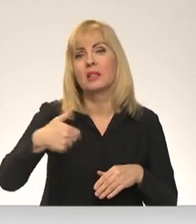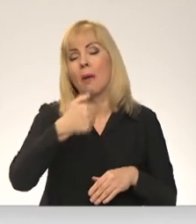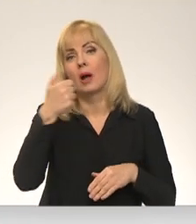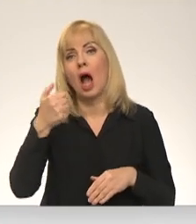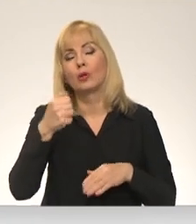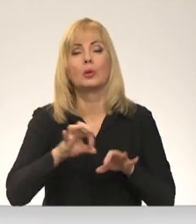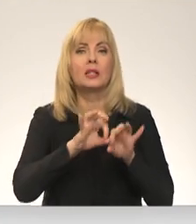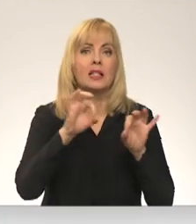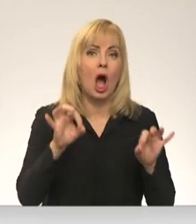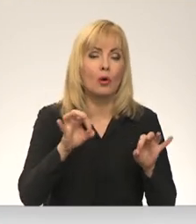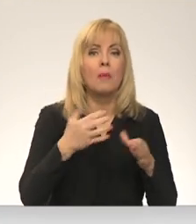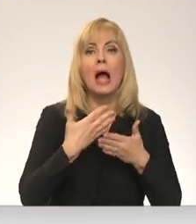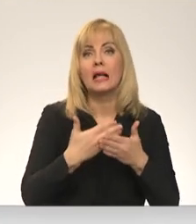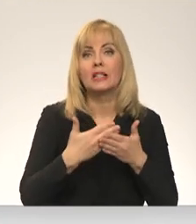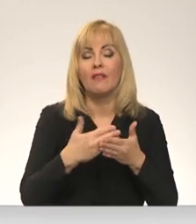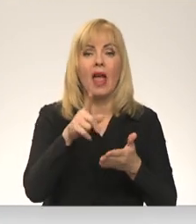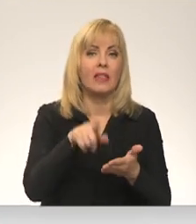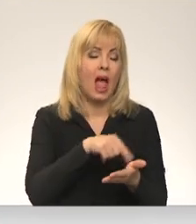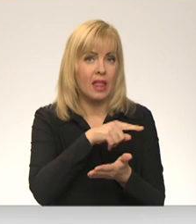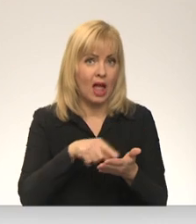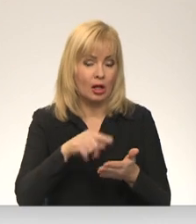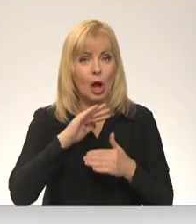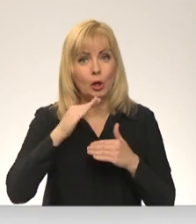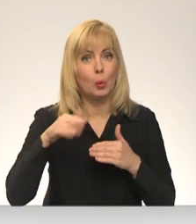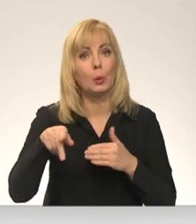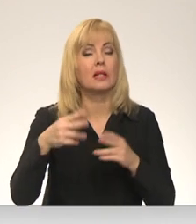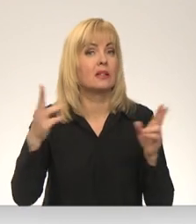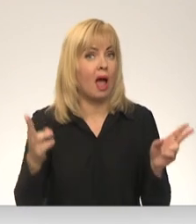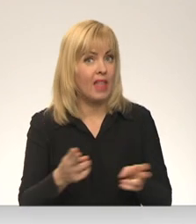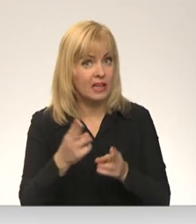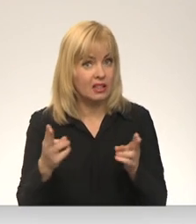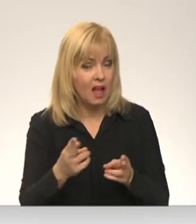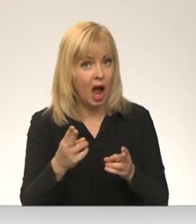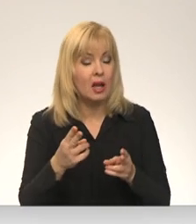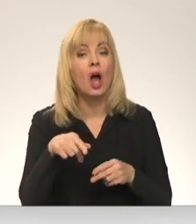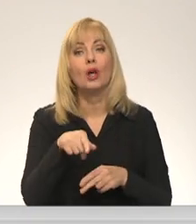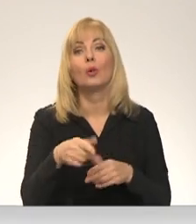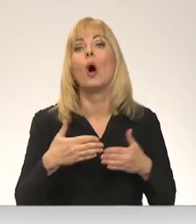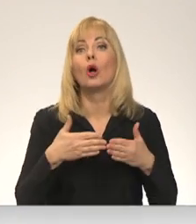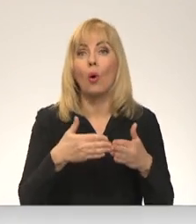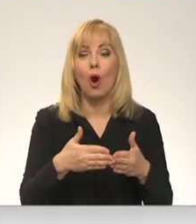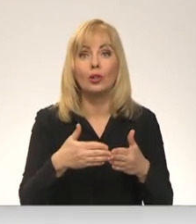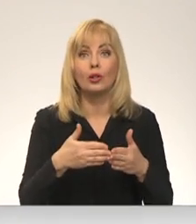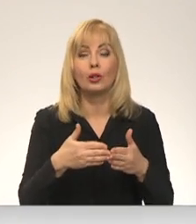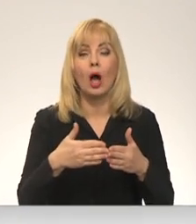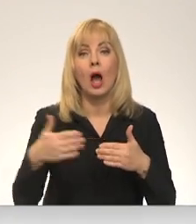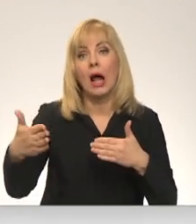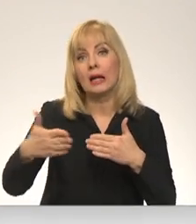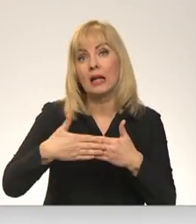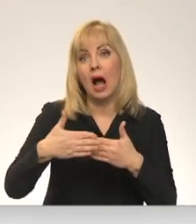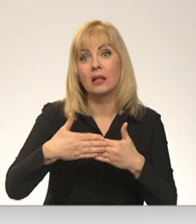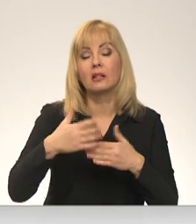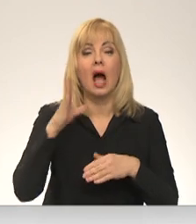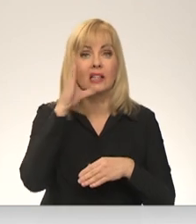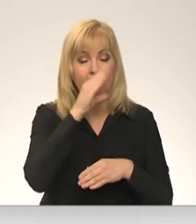Gadu sākuma, kad zvejai vairs nederīgos jūrā sadedzināja. Tas nozīmē, ka to kuģīti padzina krastā, cik jaunu